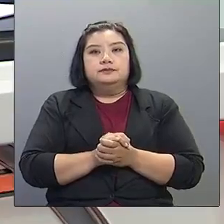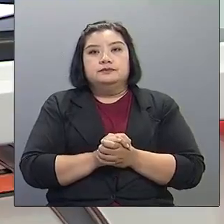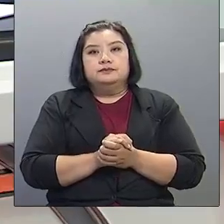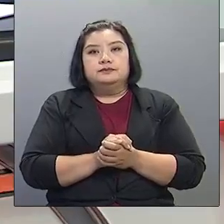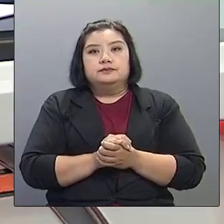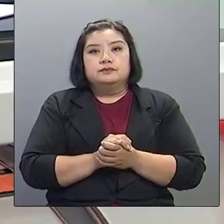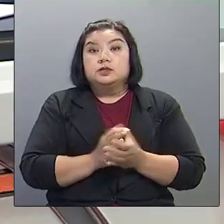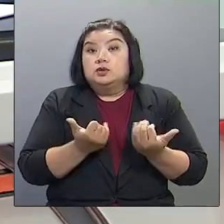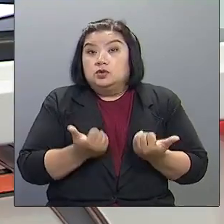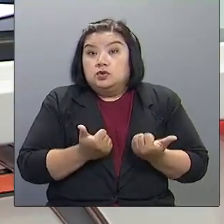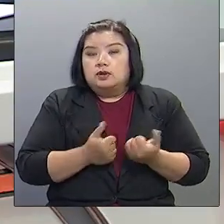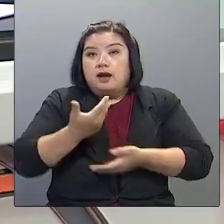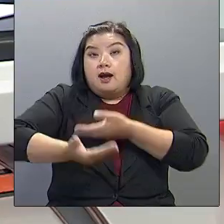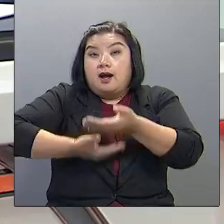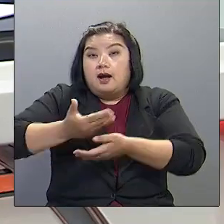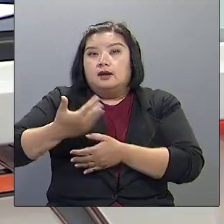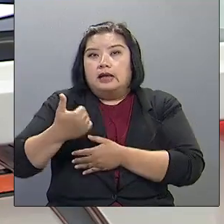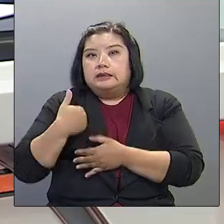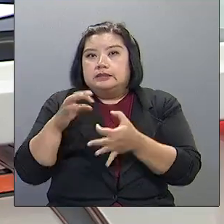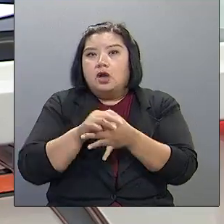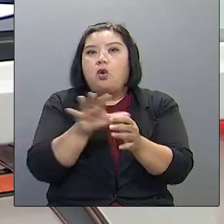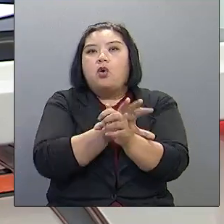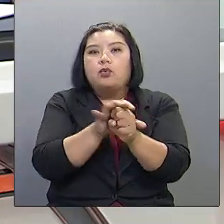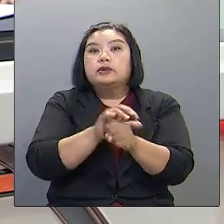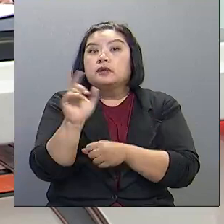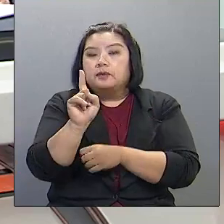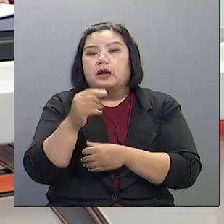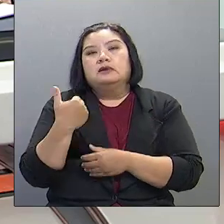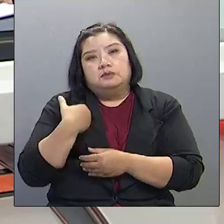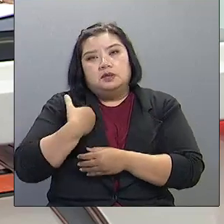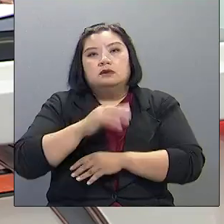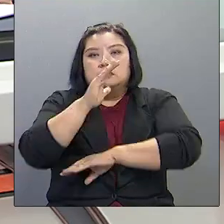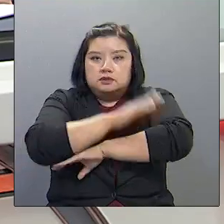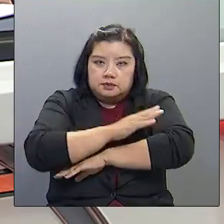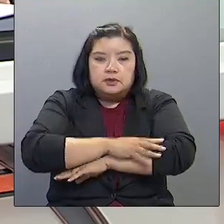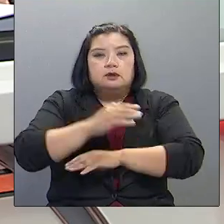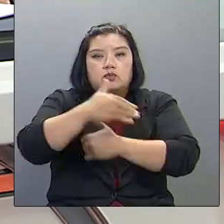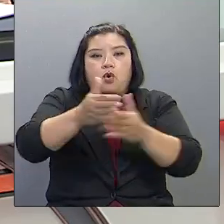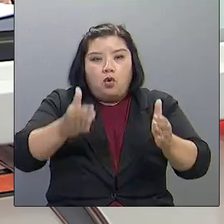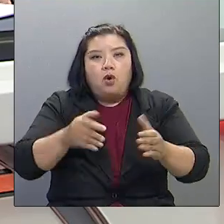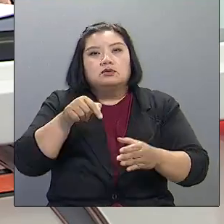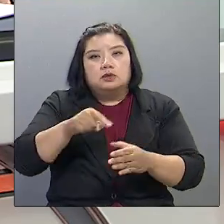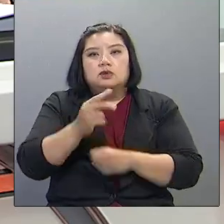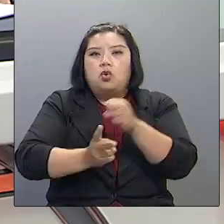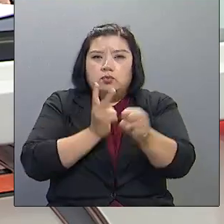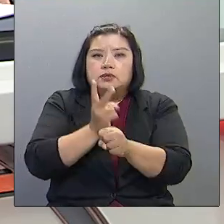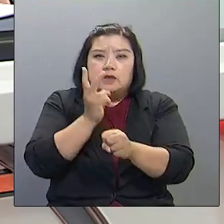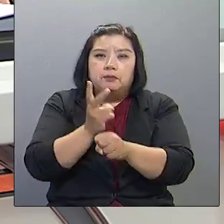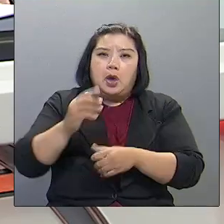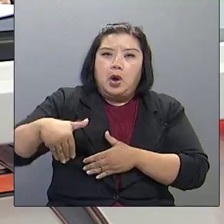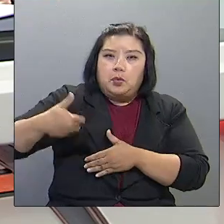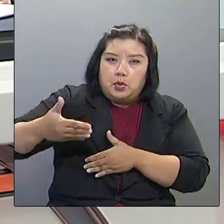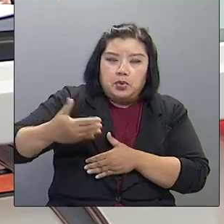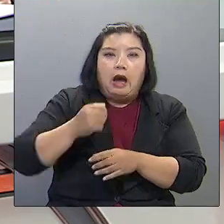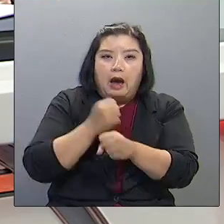ผู้ชมคะหนึ่งในธุรกิจที่ได้รับอานิสงส์จากโควิด -19 ก็คือธุรกิจสิ่งพิมพ์บรรจุภัณฑ์ค่ะ 2-3 ปีที่ผ่านมาปริมาณการ